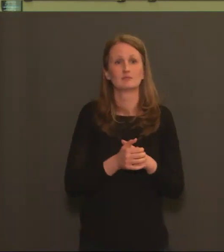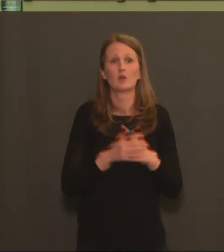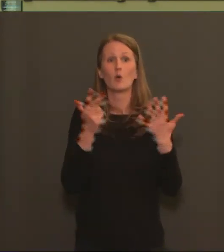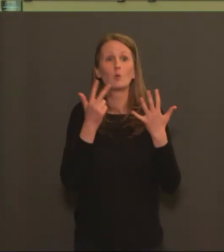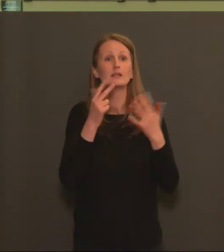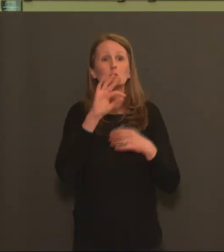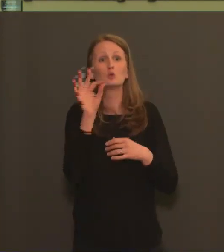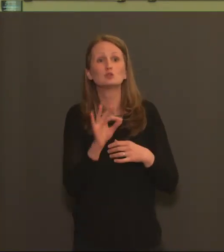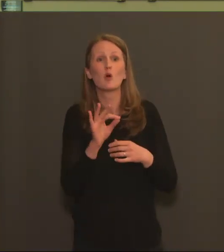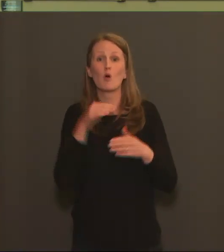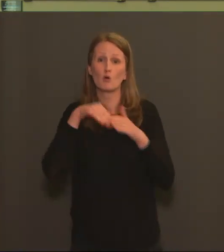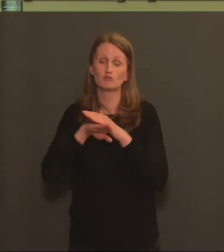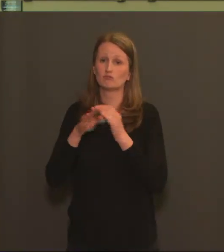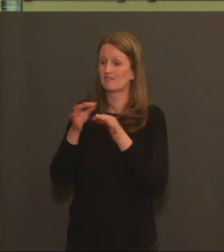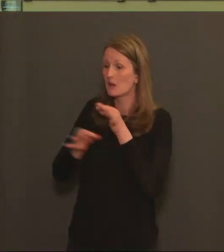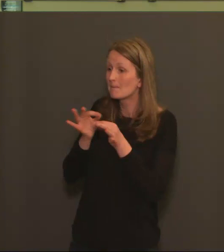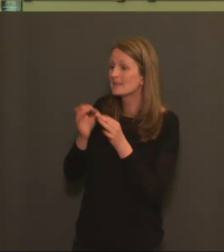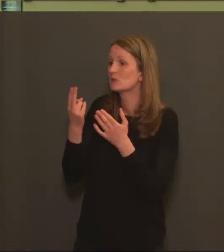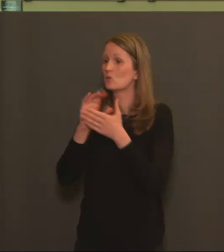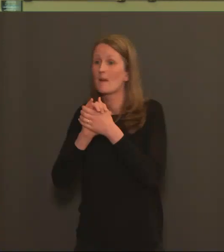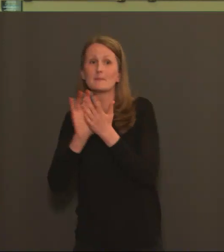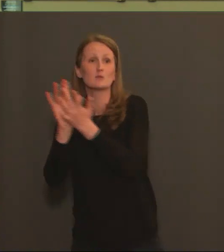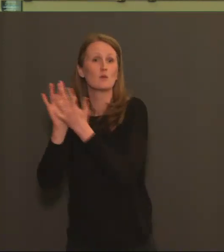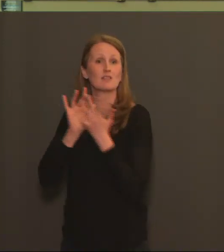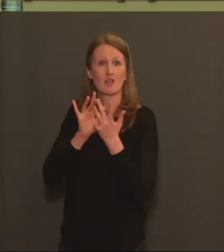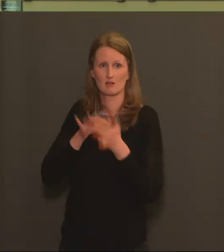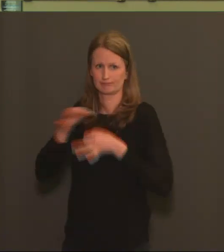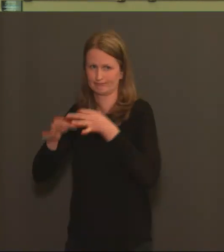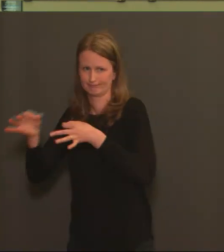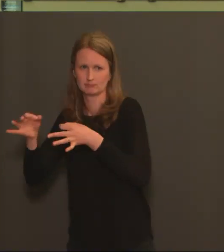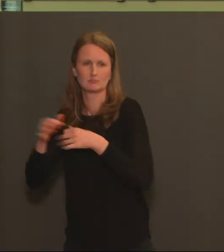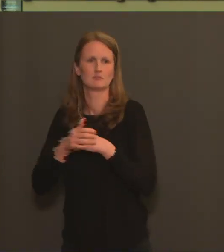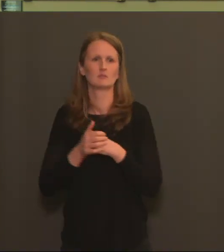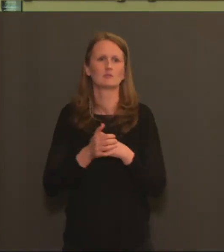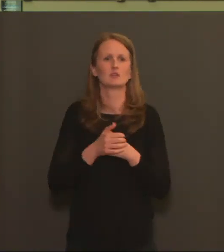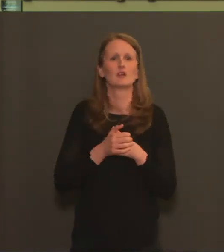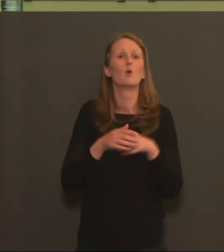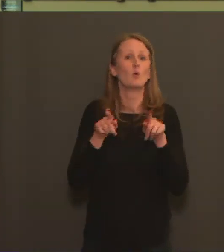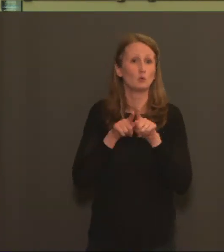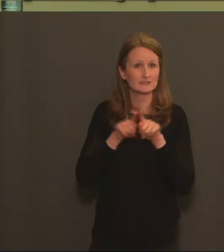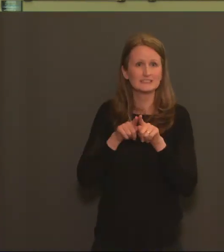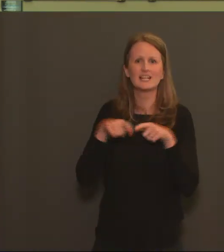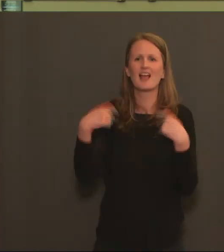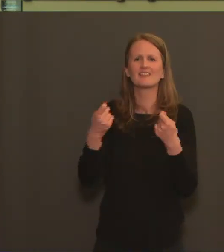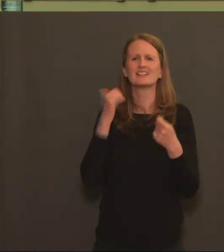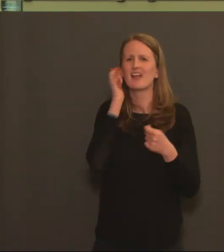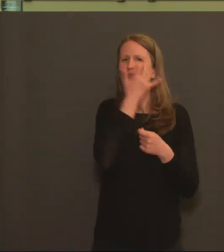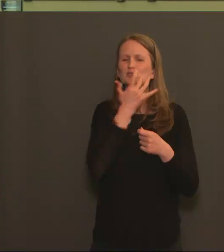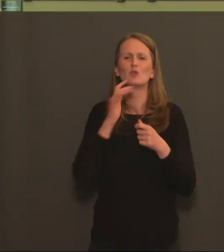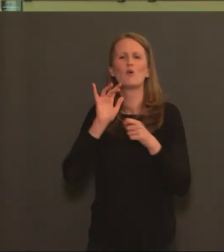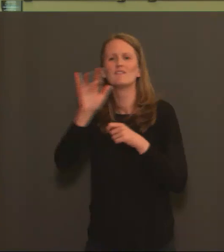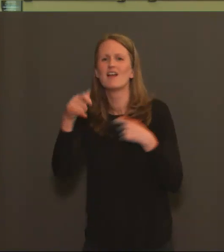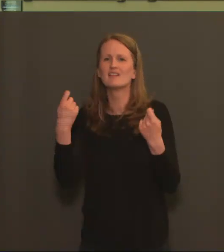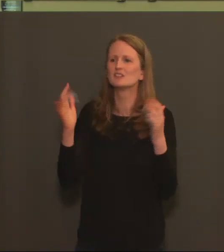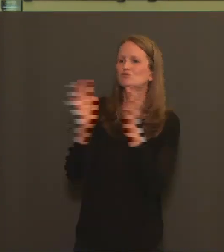5% dans le cadre d'activités pour les adolescents. Et donc, dans cette petite discussion